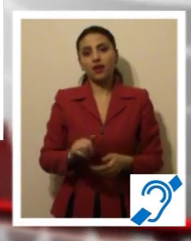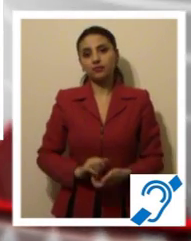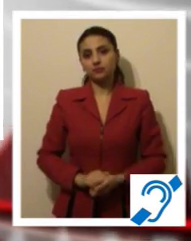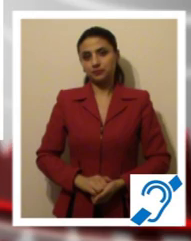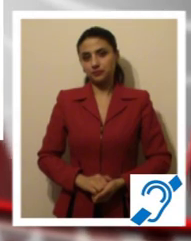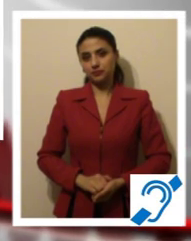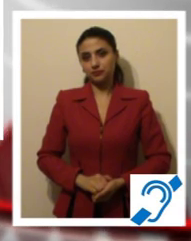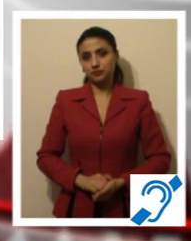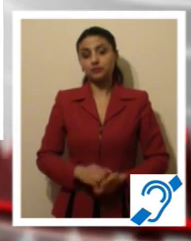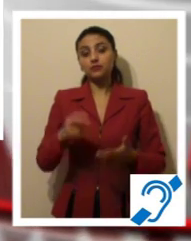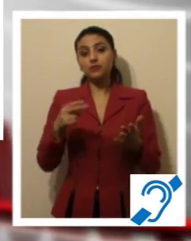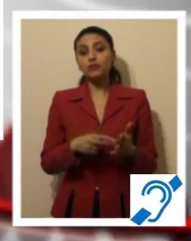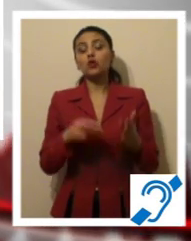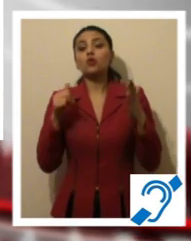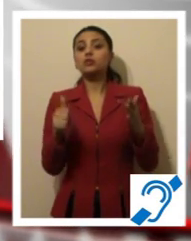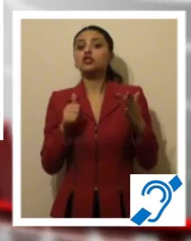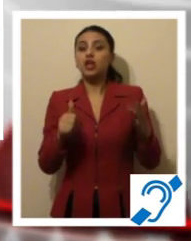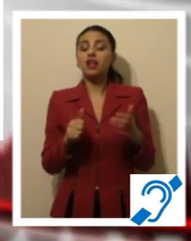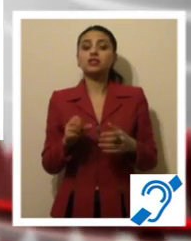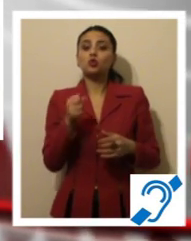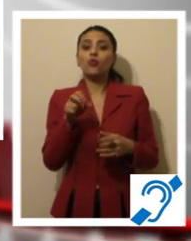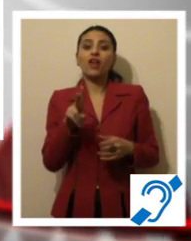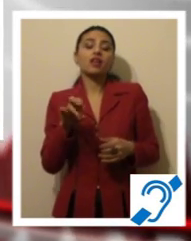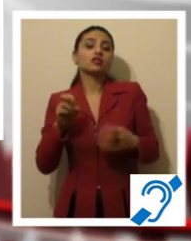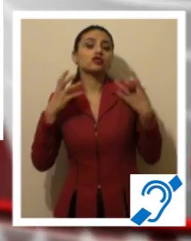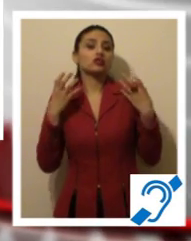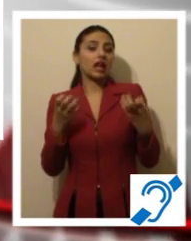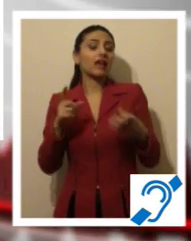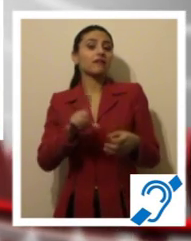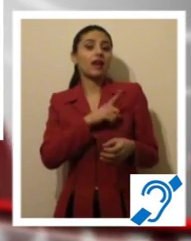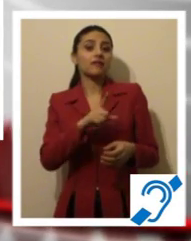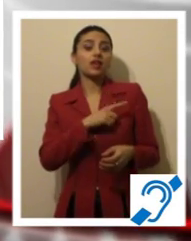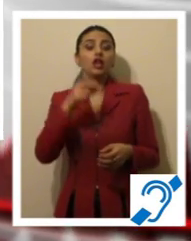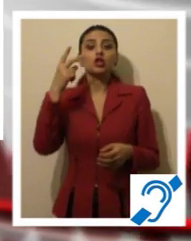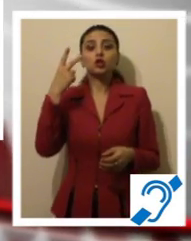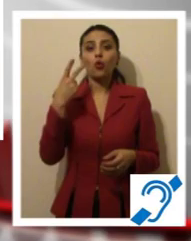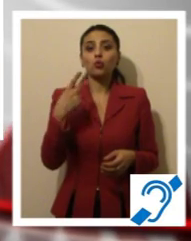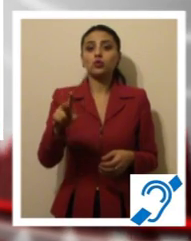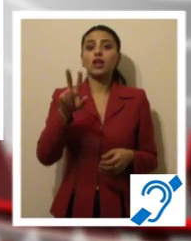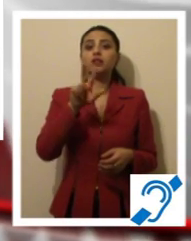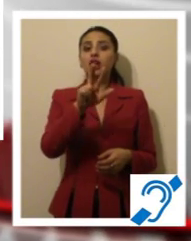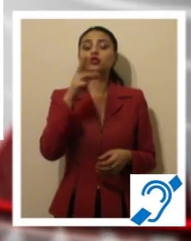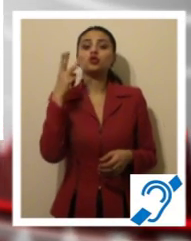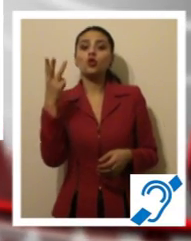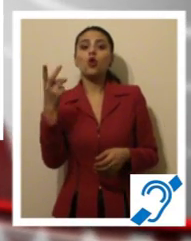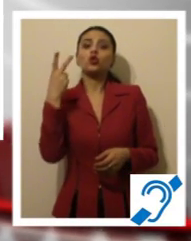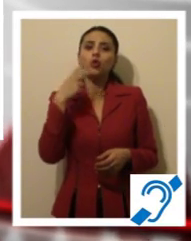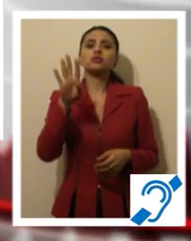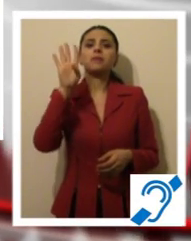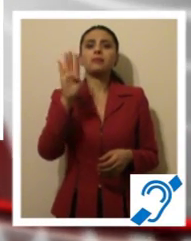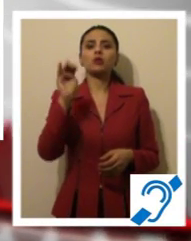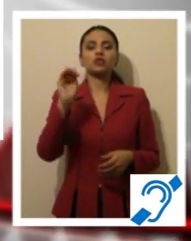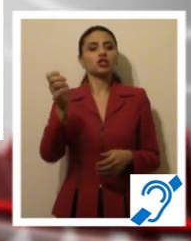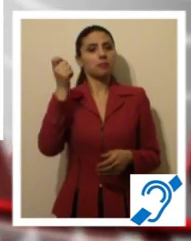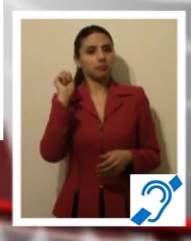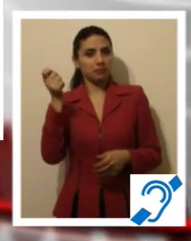În 2016, subvenția va fi de 239, 240 de miliarde. De la 124